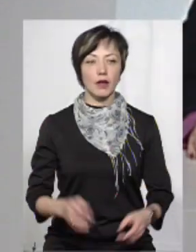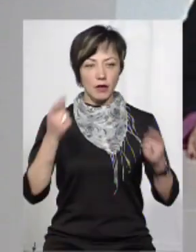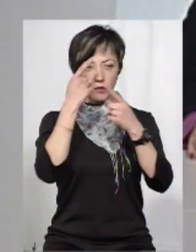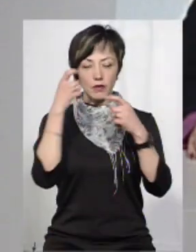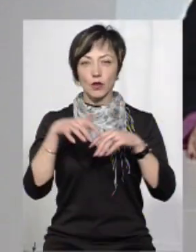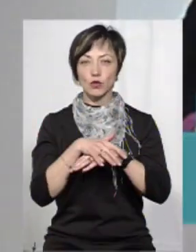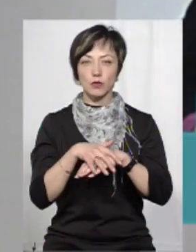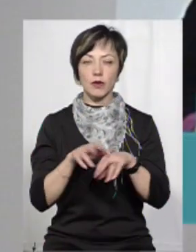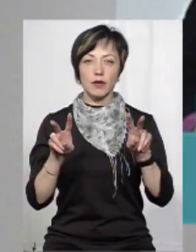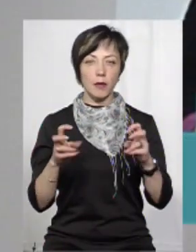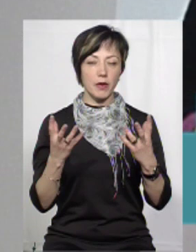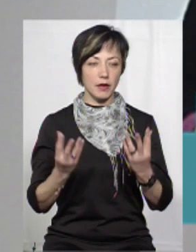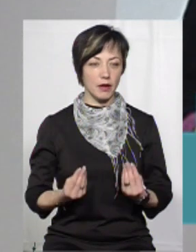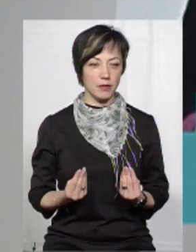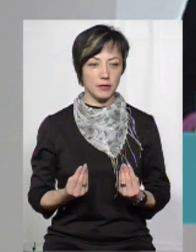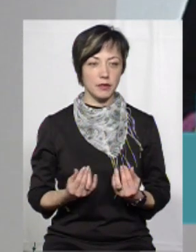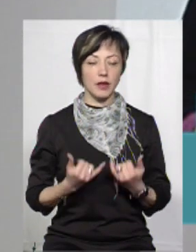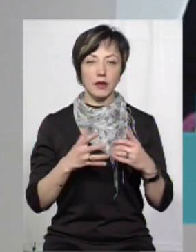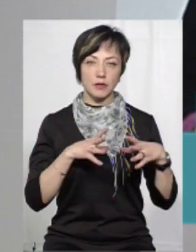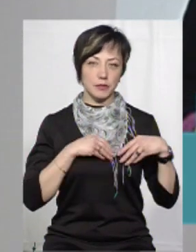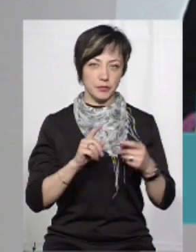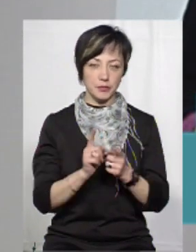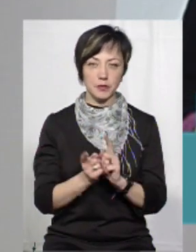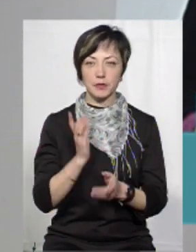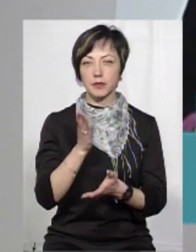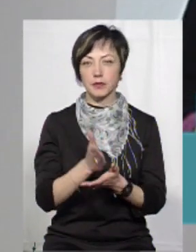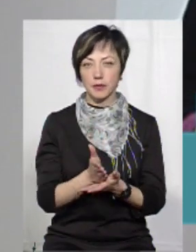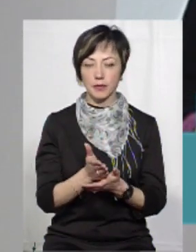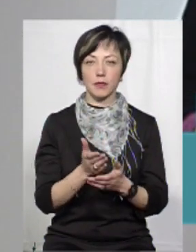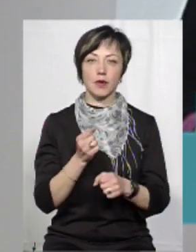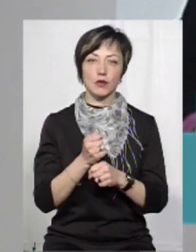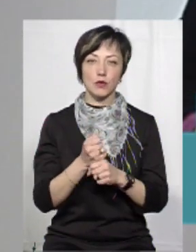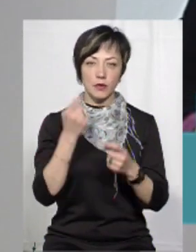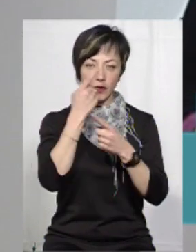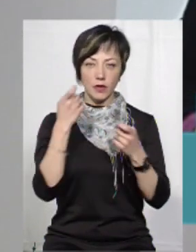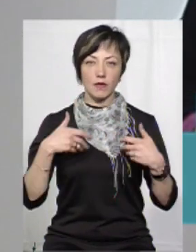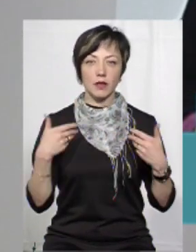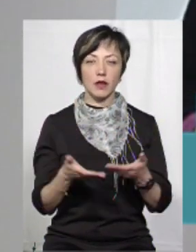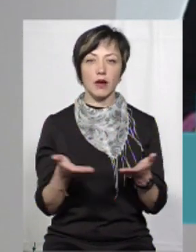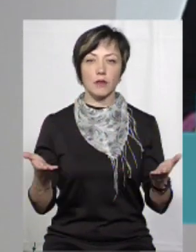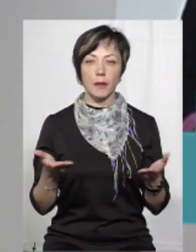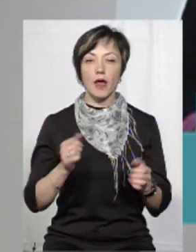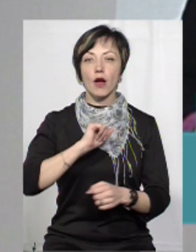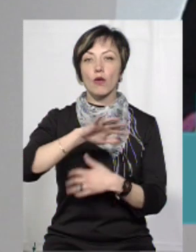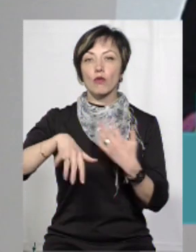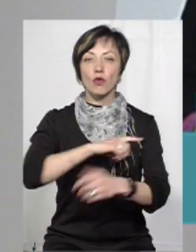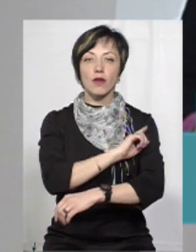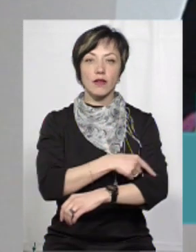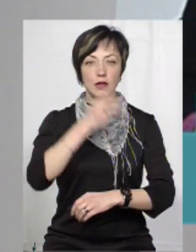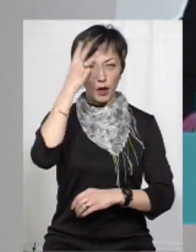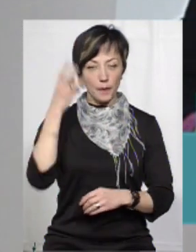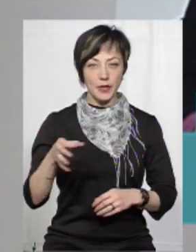В ефірі Суспільного «Тема дня». Ми з Ольгою Рибак працюємо для вас наживо. Вітаю! Буревій на